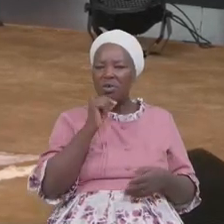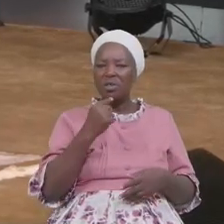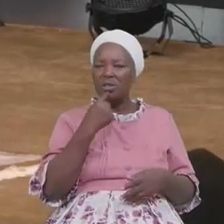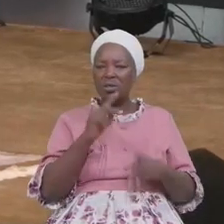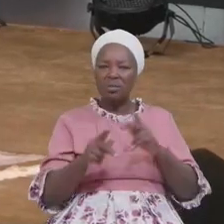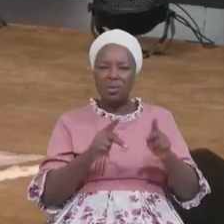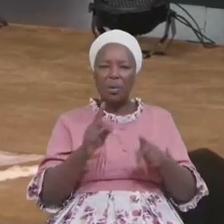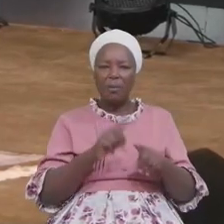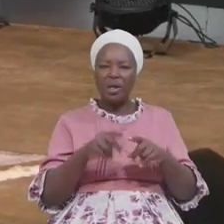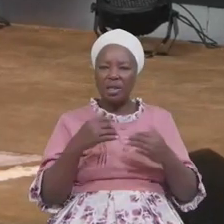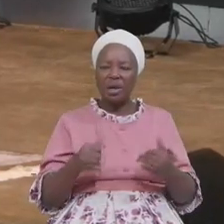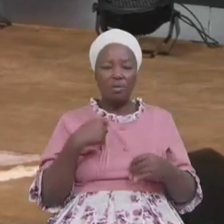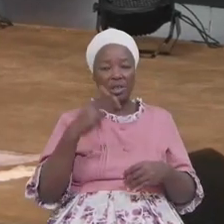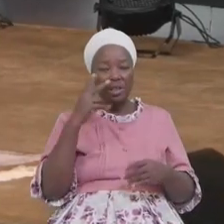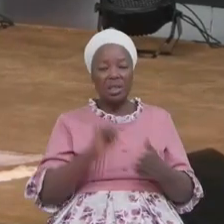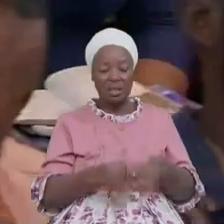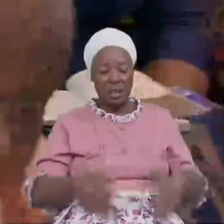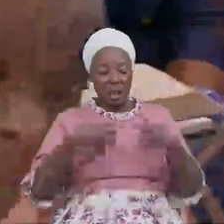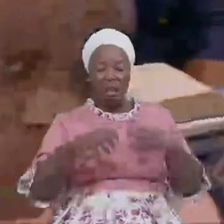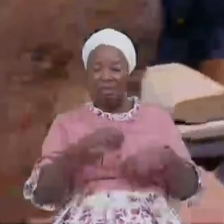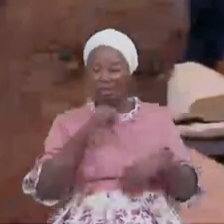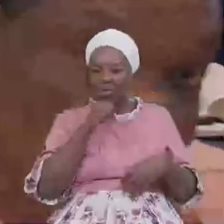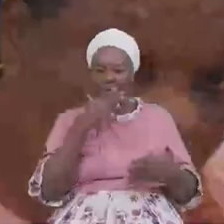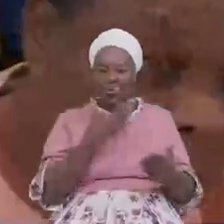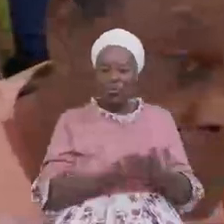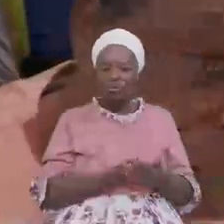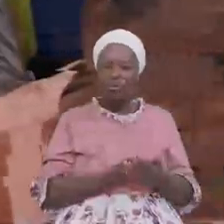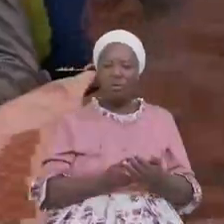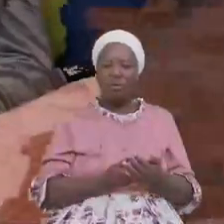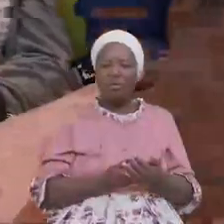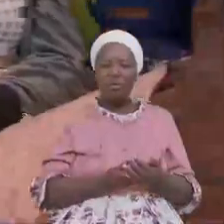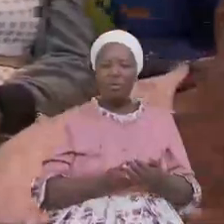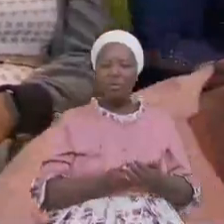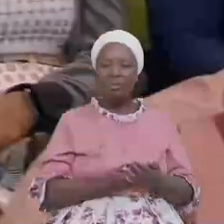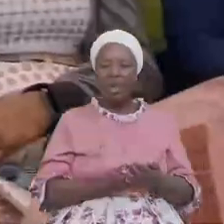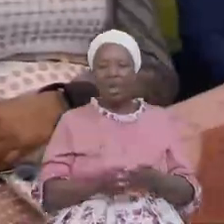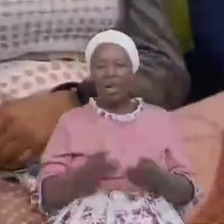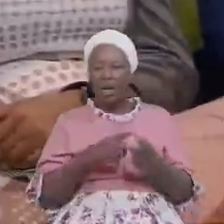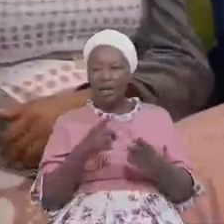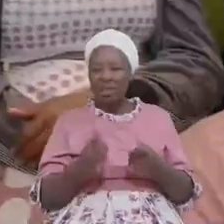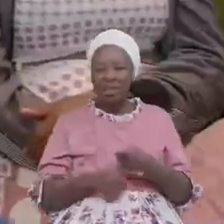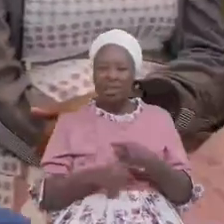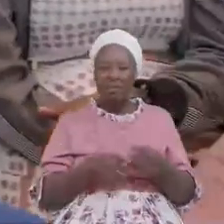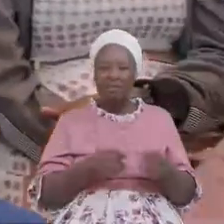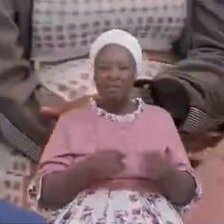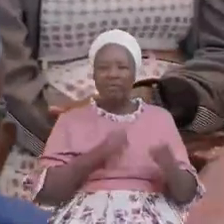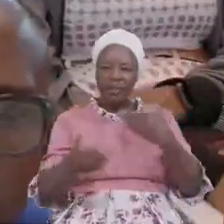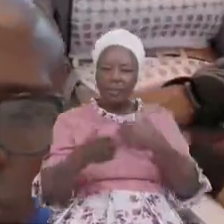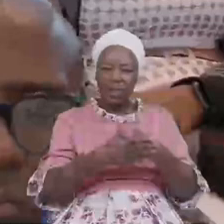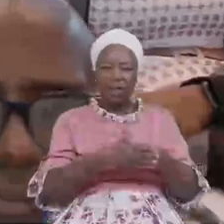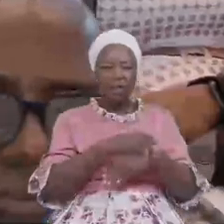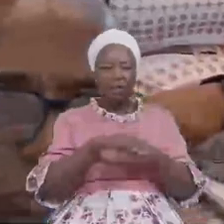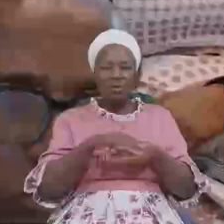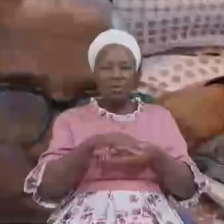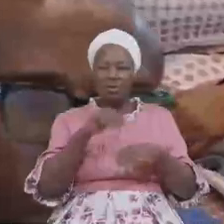nous voyons que la colère ne donne pas grand-chose. La fureur, ça ne... La vengeance, ça ne donne rien de